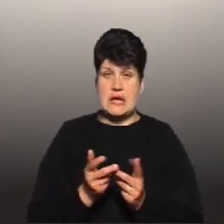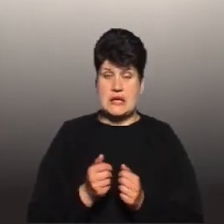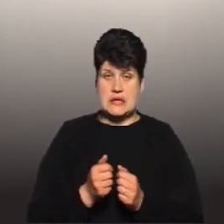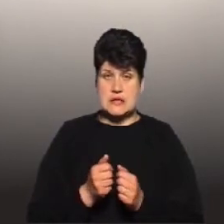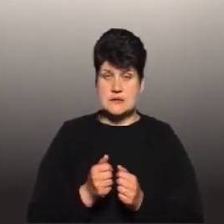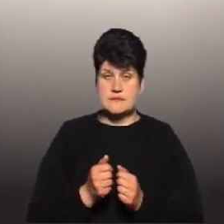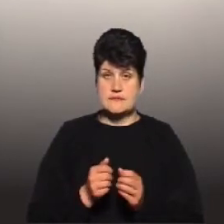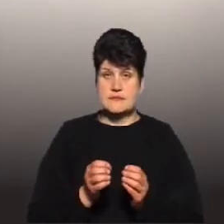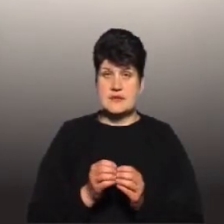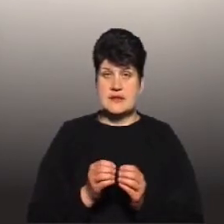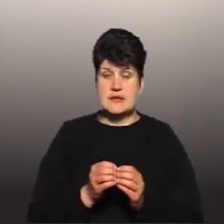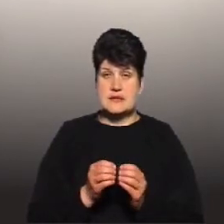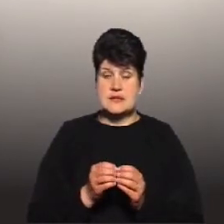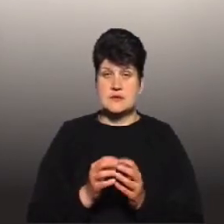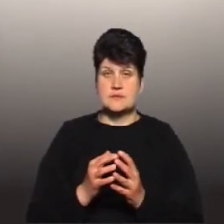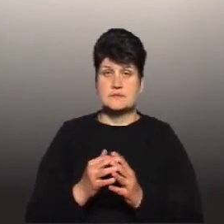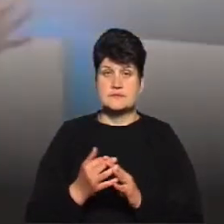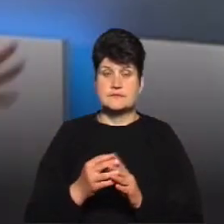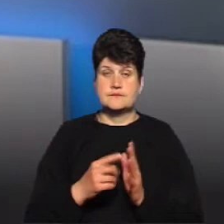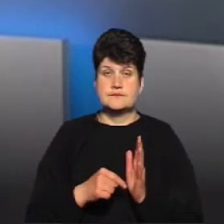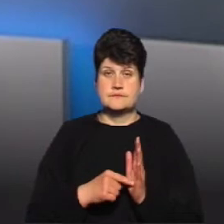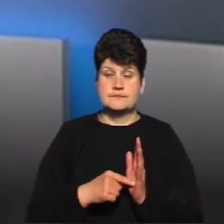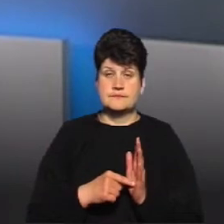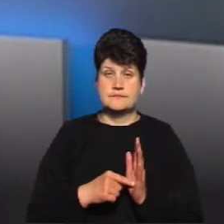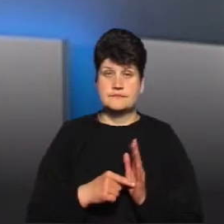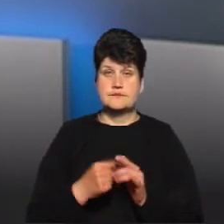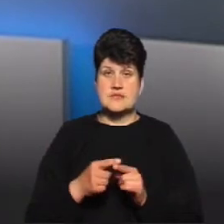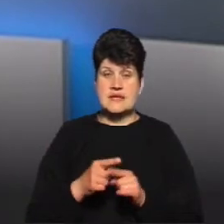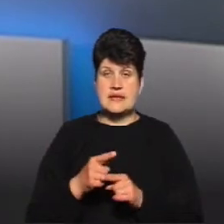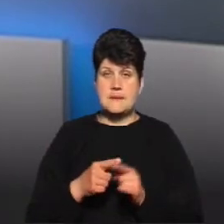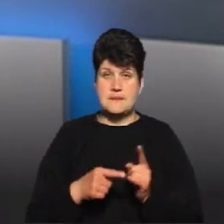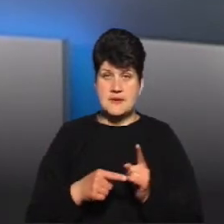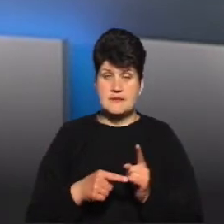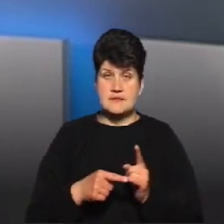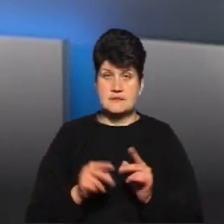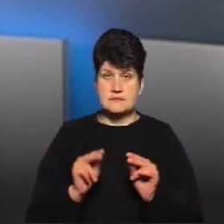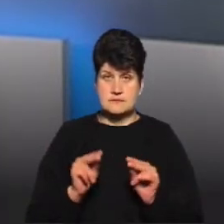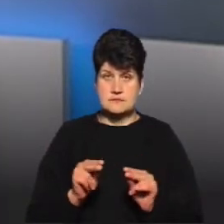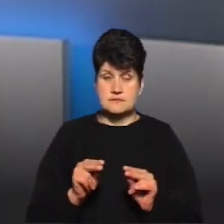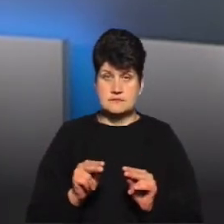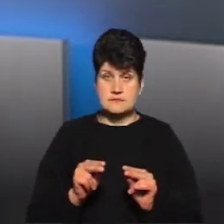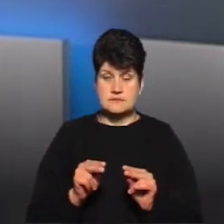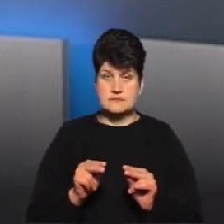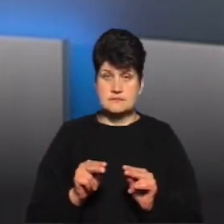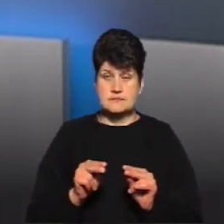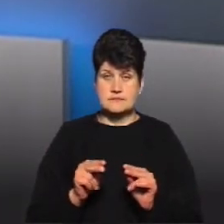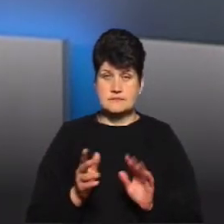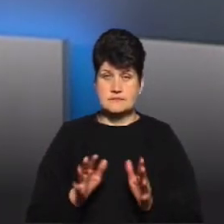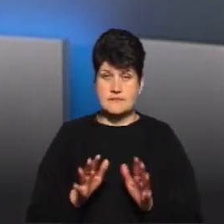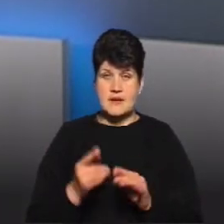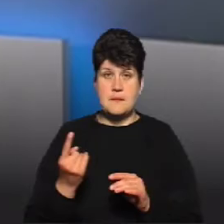десяток населених пунктів у законі. Тобто це напівлегальні, так, сміттєзвалища? Ну, скажімо так, перший крок зроблений.